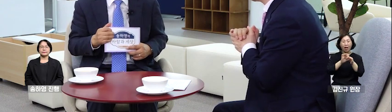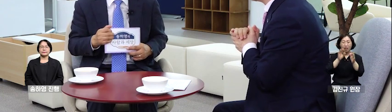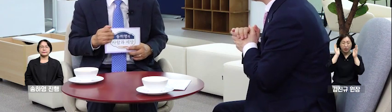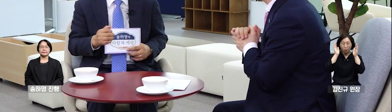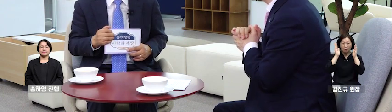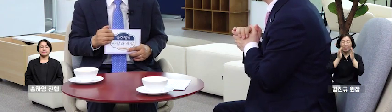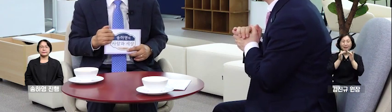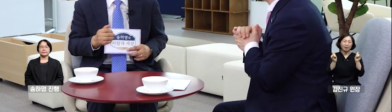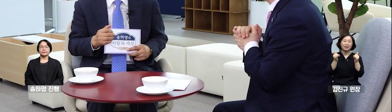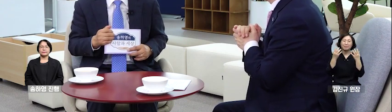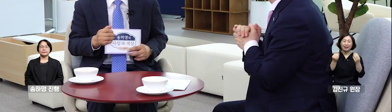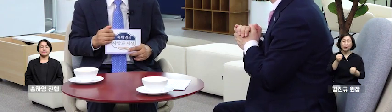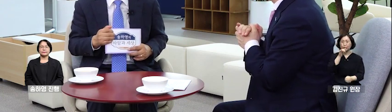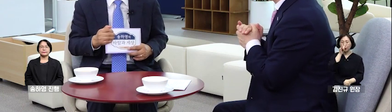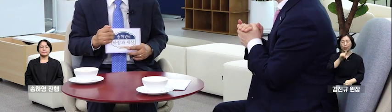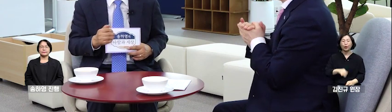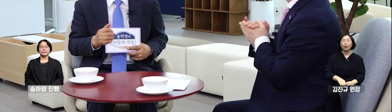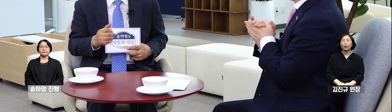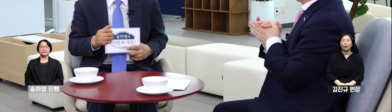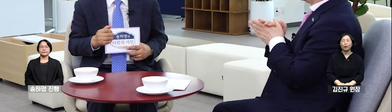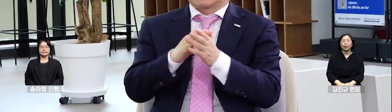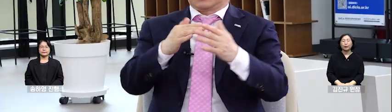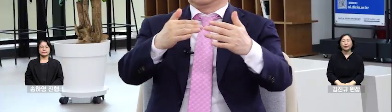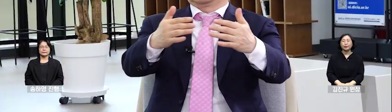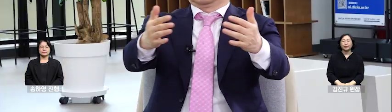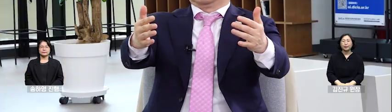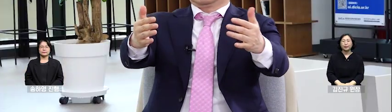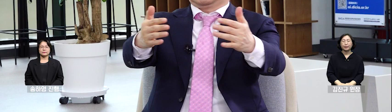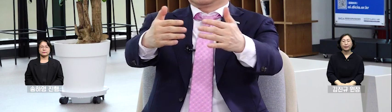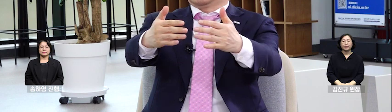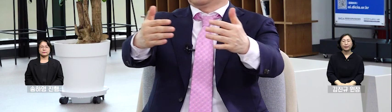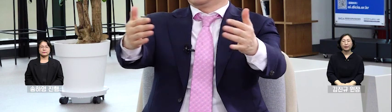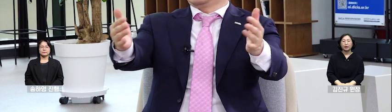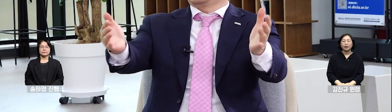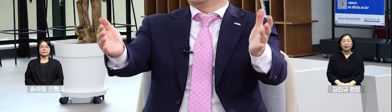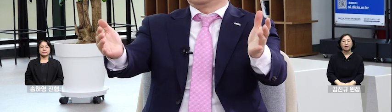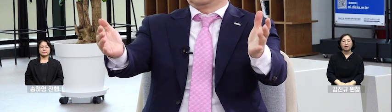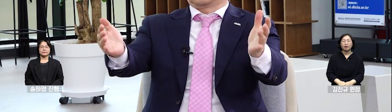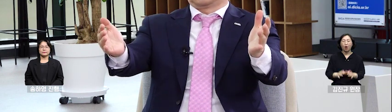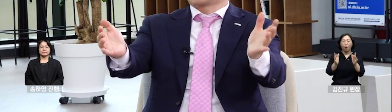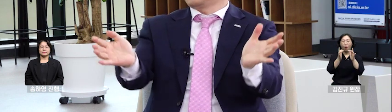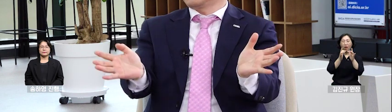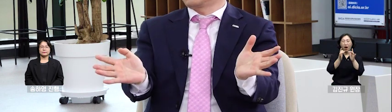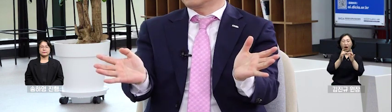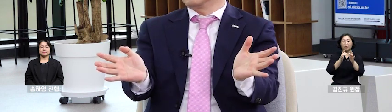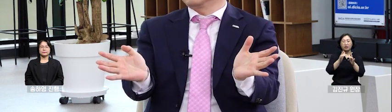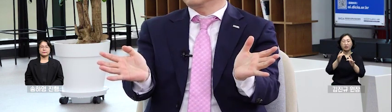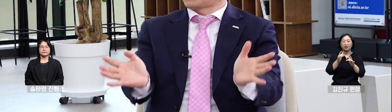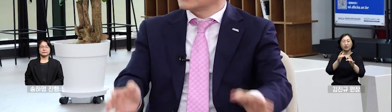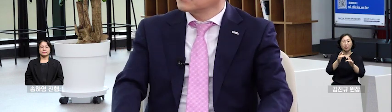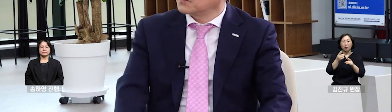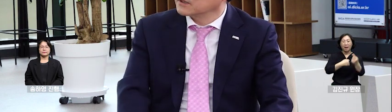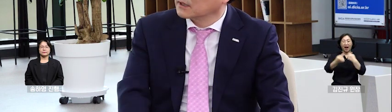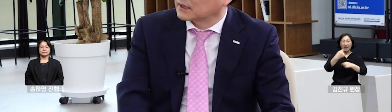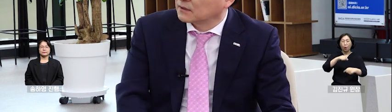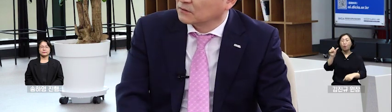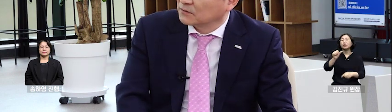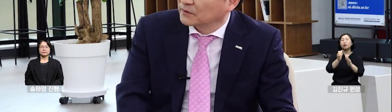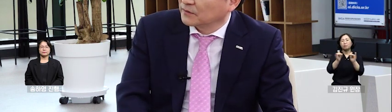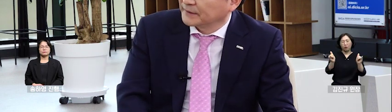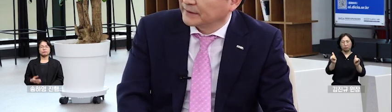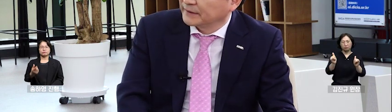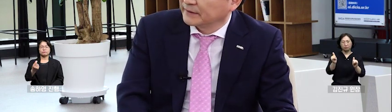특성상 화려해서 그래서 아까도 말씀드렸지만 온라인으로 5000명이 들어왔다는 것은 관심이 엄청나게